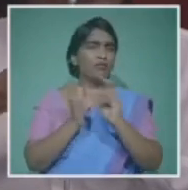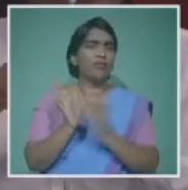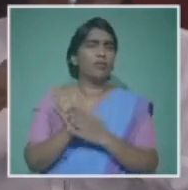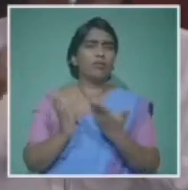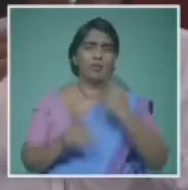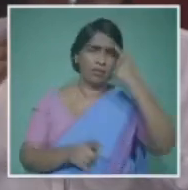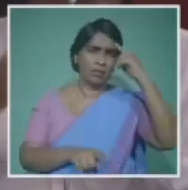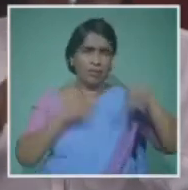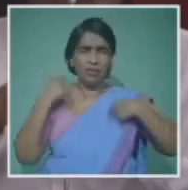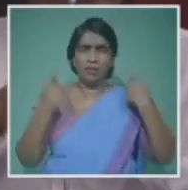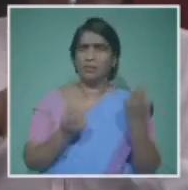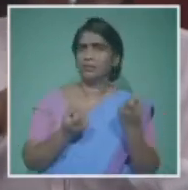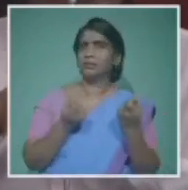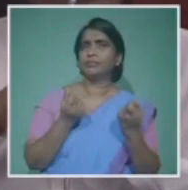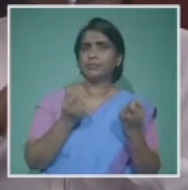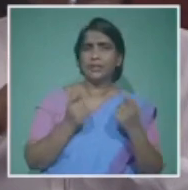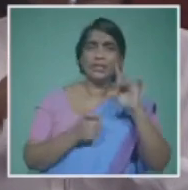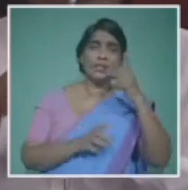Hiten kanan?